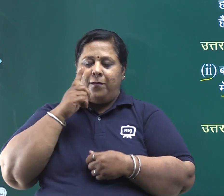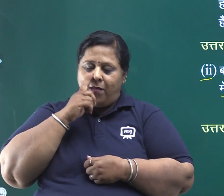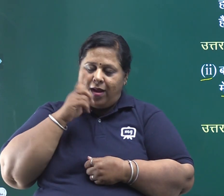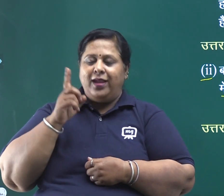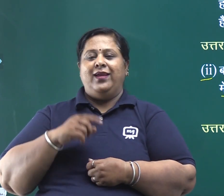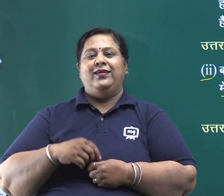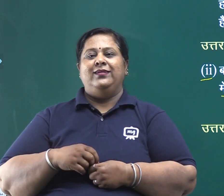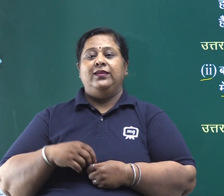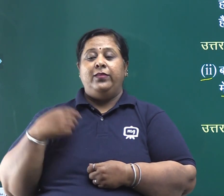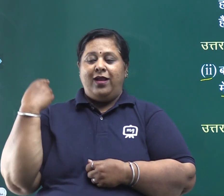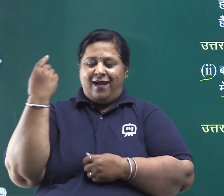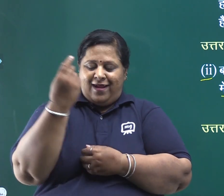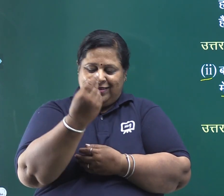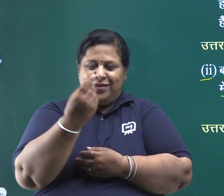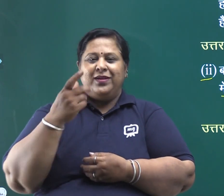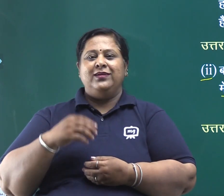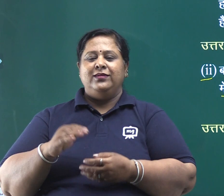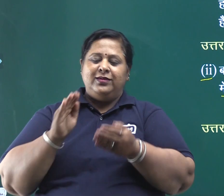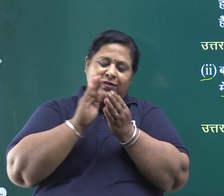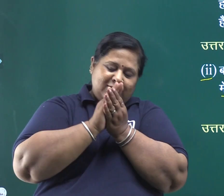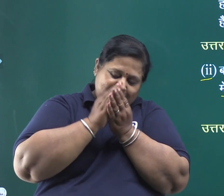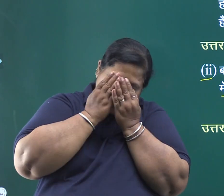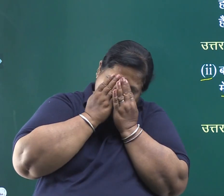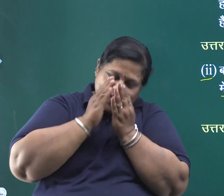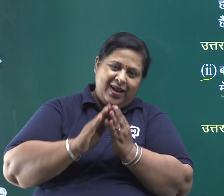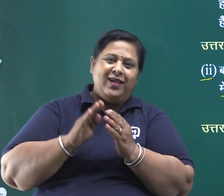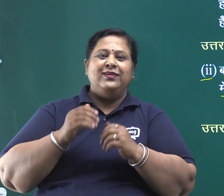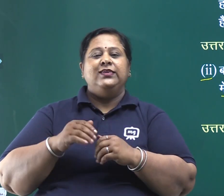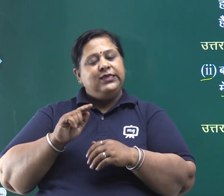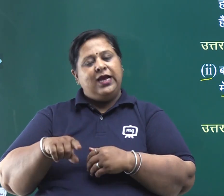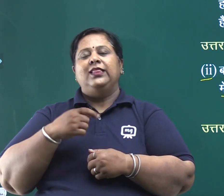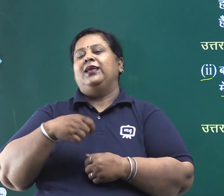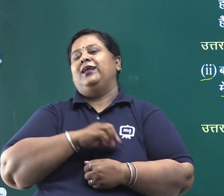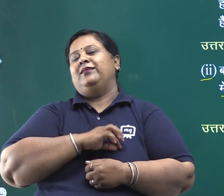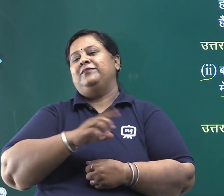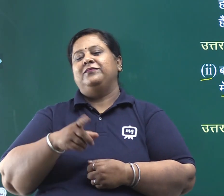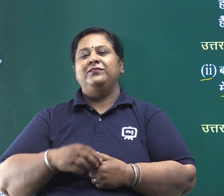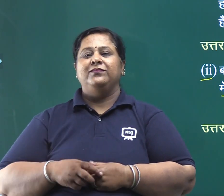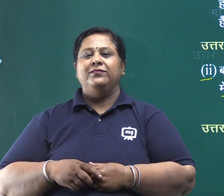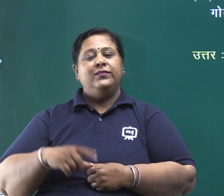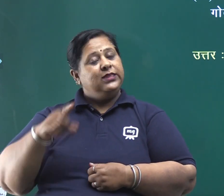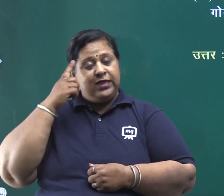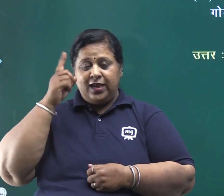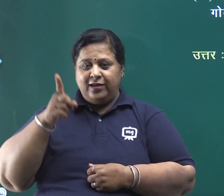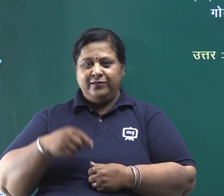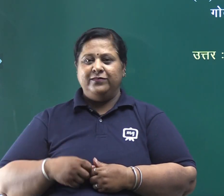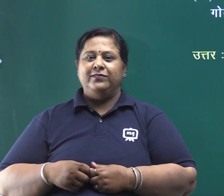के आंचल में छिपे रहना चाहती है। ठीक